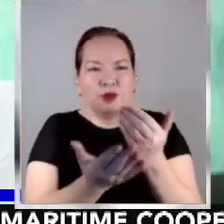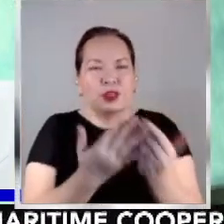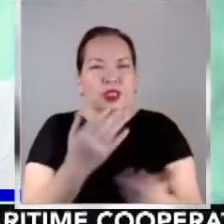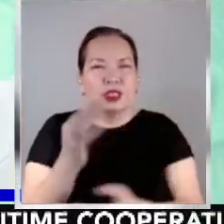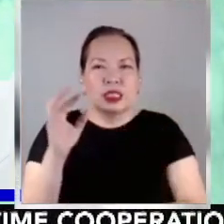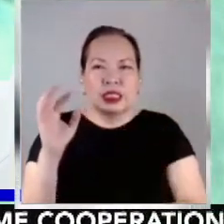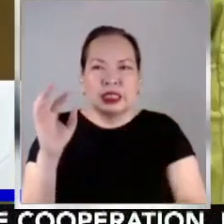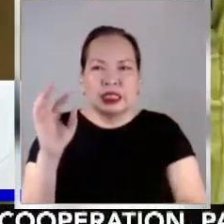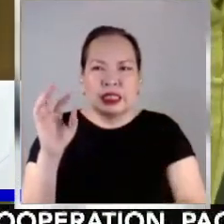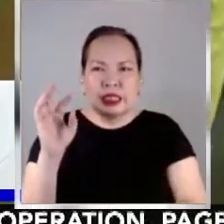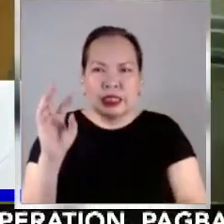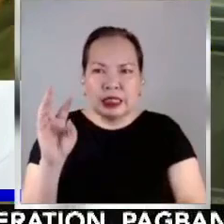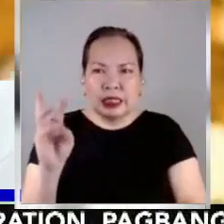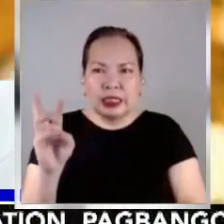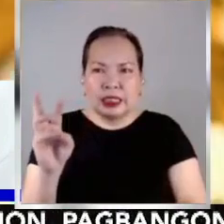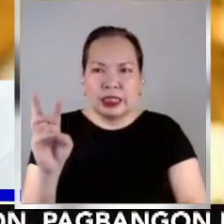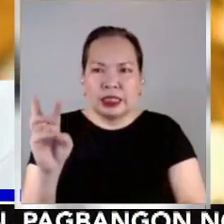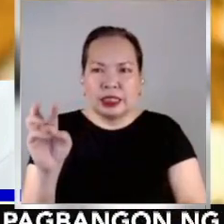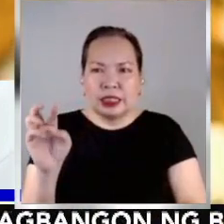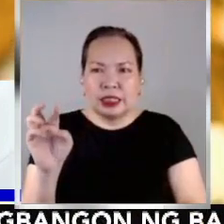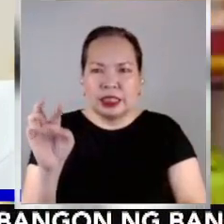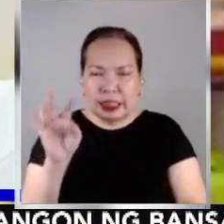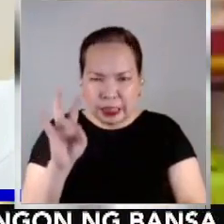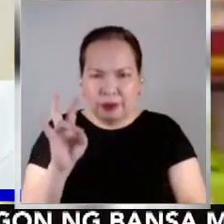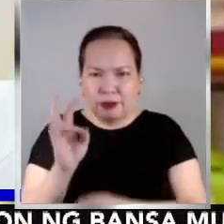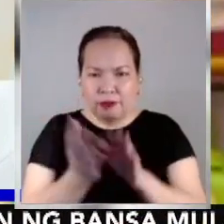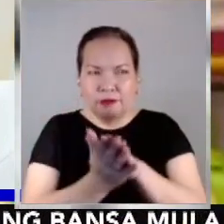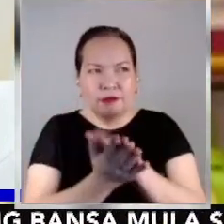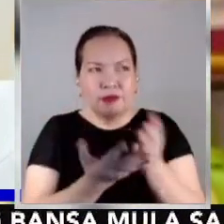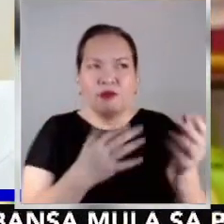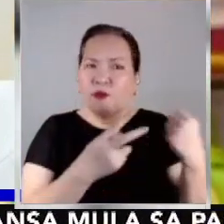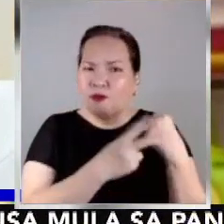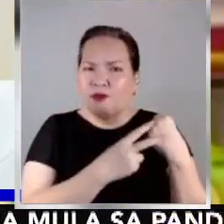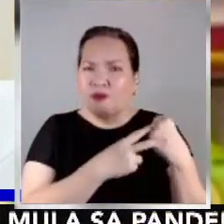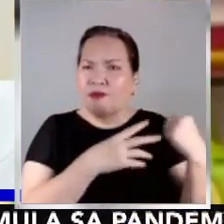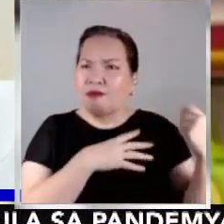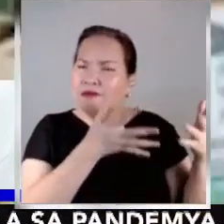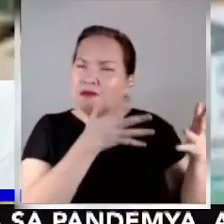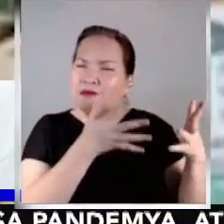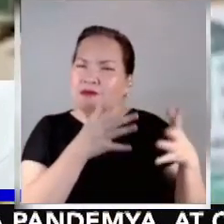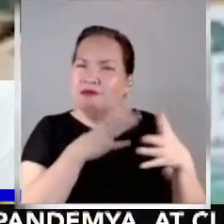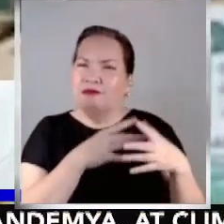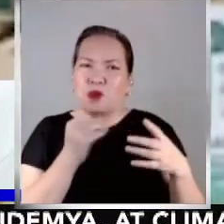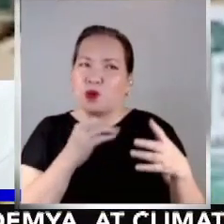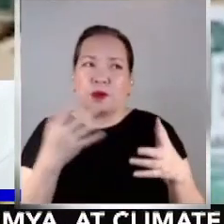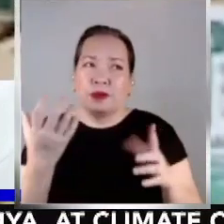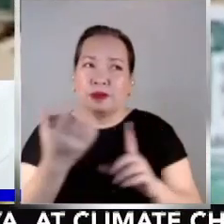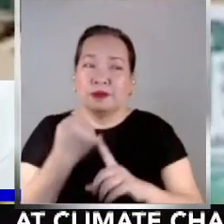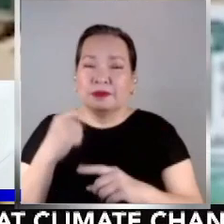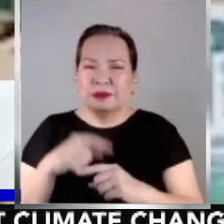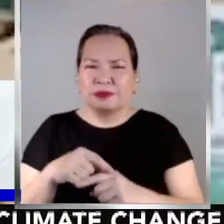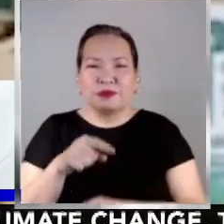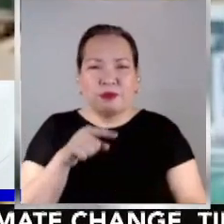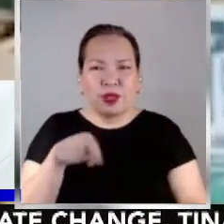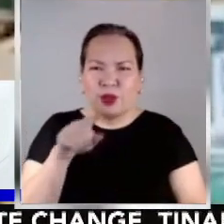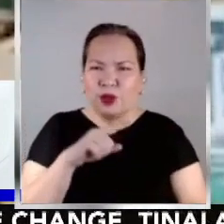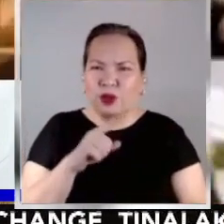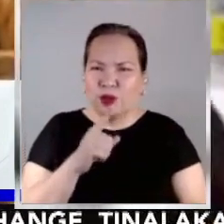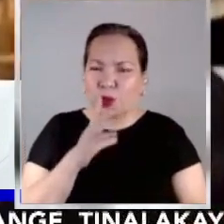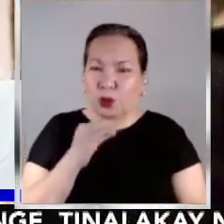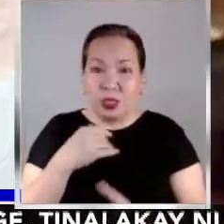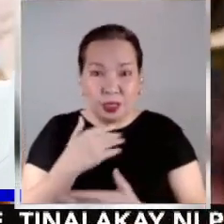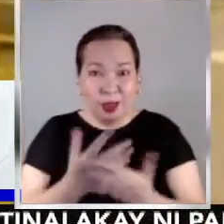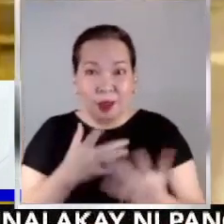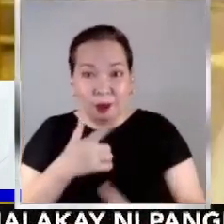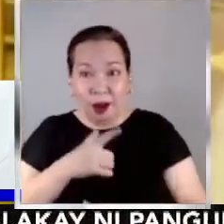caskets. Pina-keep safe muna nila. May mga hindi pa nakiklaim. Congratulations to... Sino-sino kaya ang pinalad na mag-uwi ng ataol sa raffle?